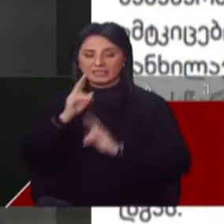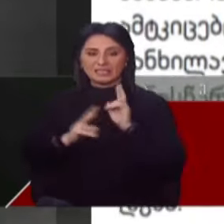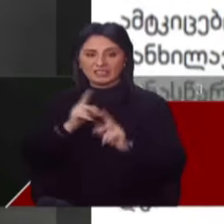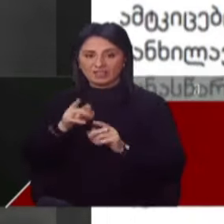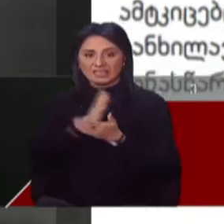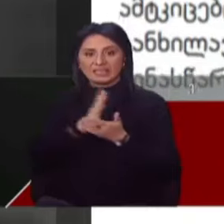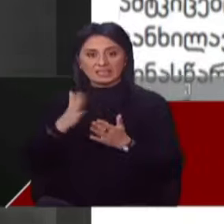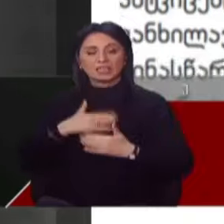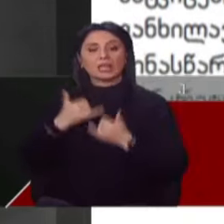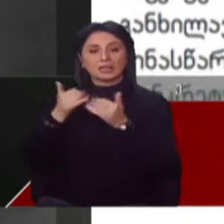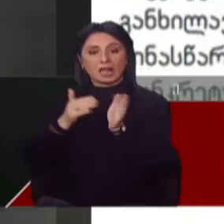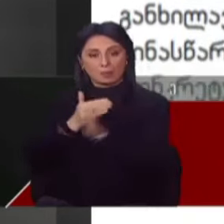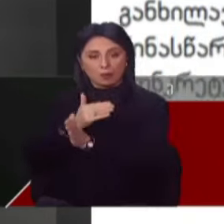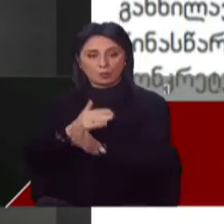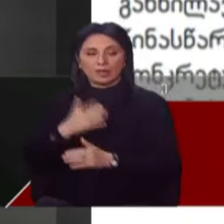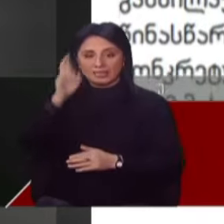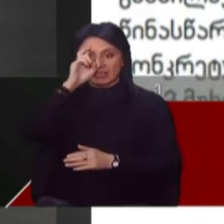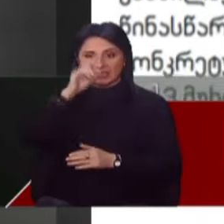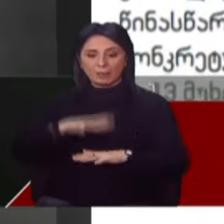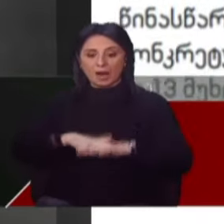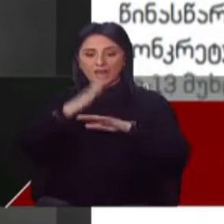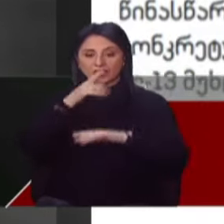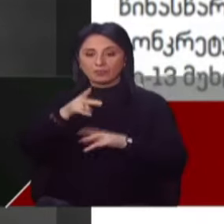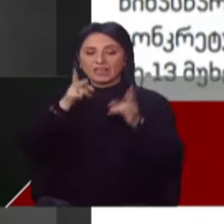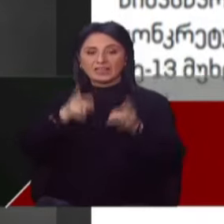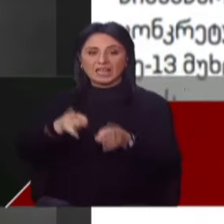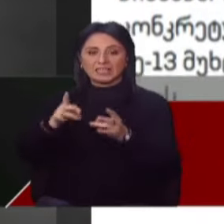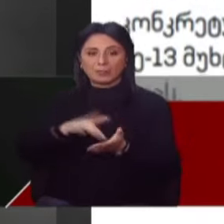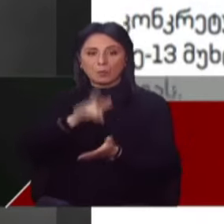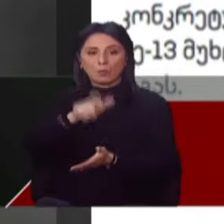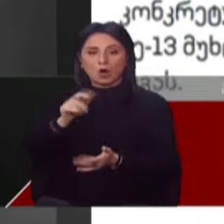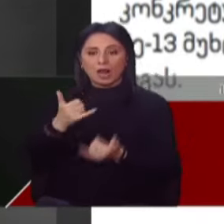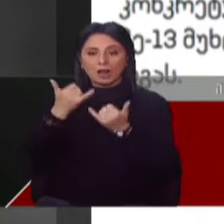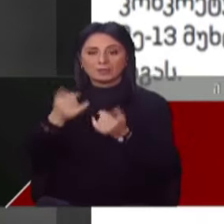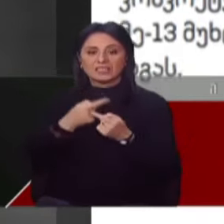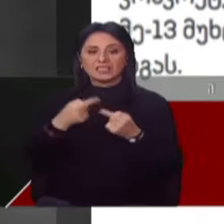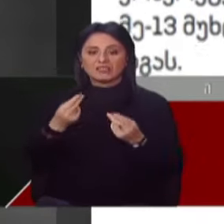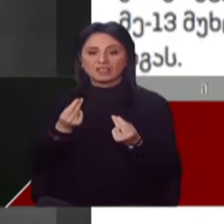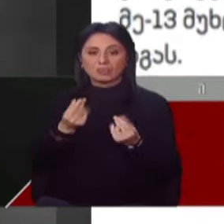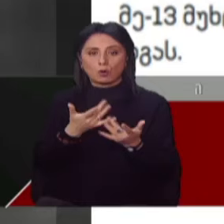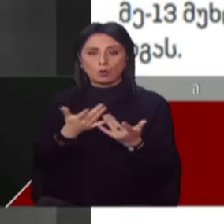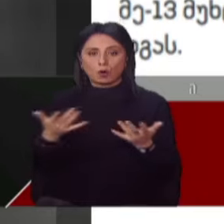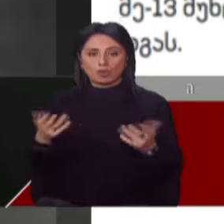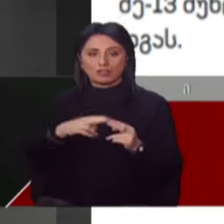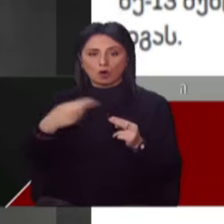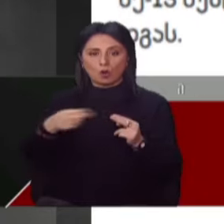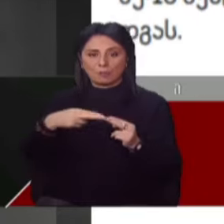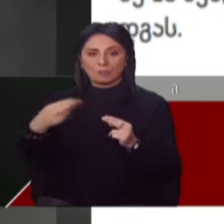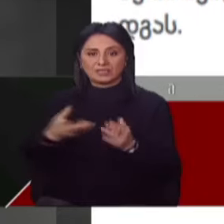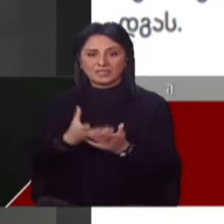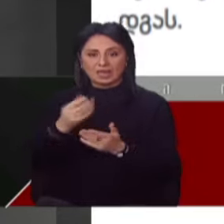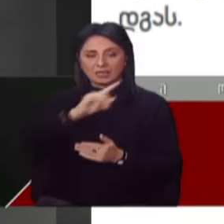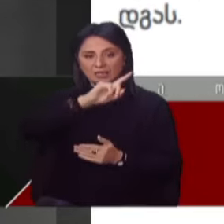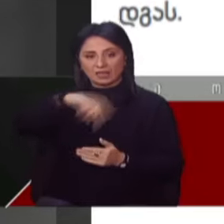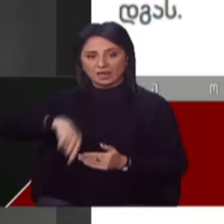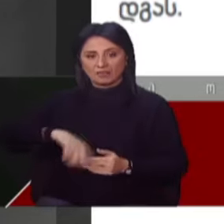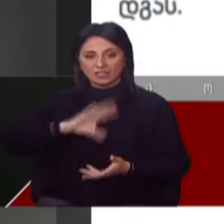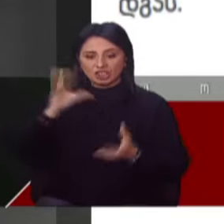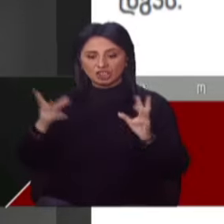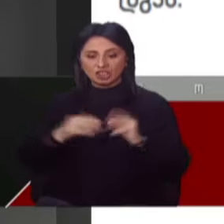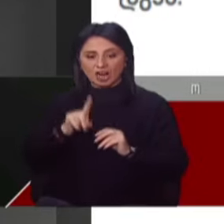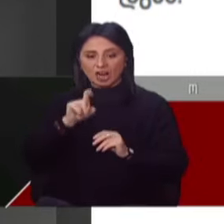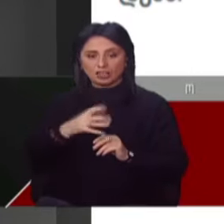ეს ნაწილი დააკმაყოფილა და სახელმწიფოს აქციების დროს დაზარალებული მოქალაქეებისთვის სხვადასხვა ოდენობის კომპენსაციის გადახდა დააკისრა საერთო